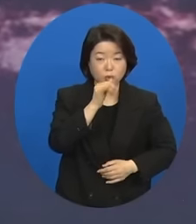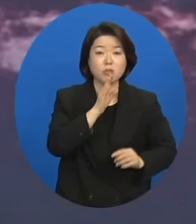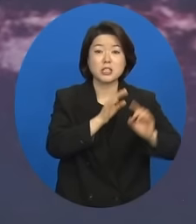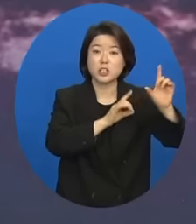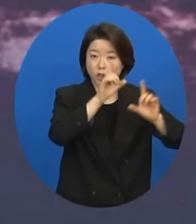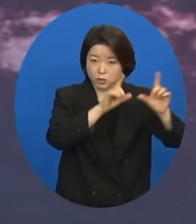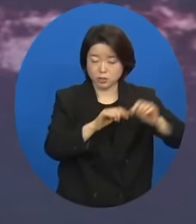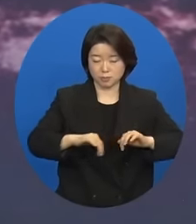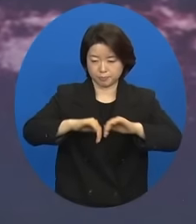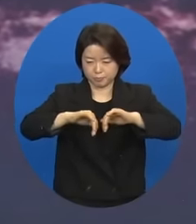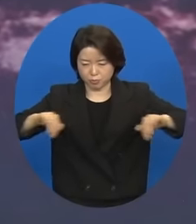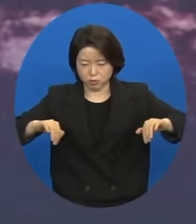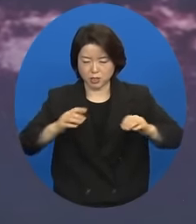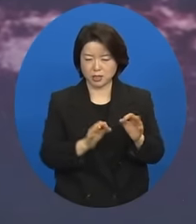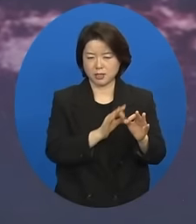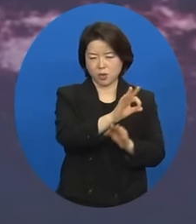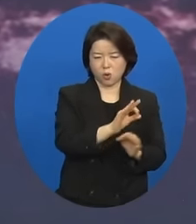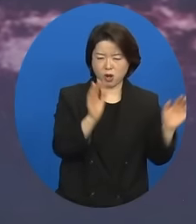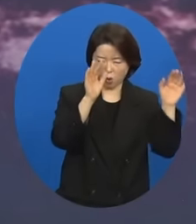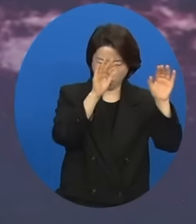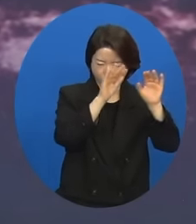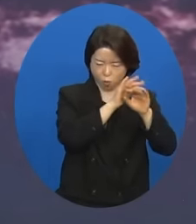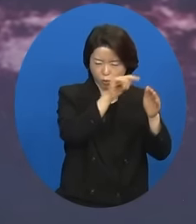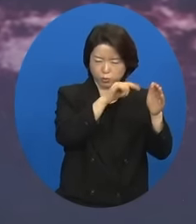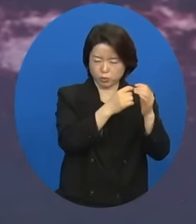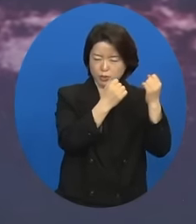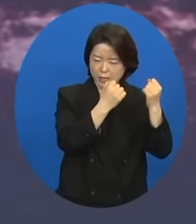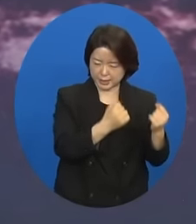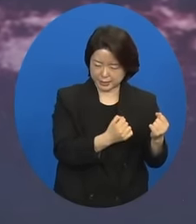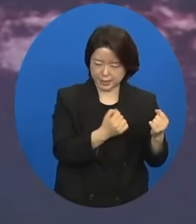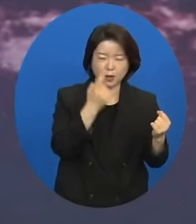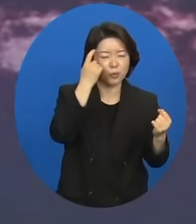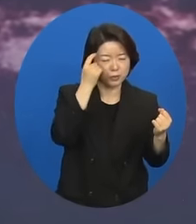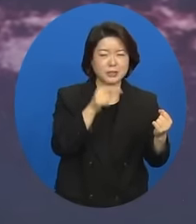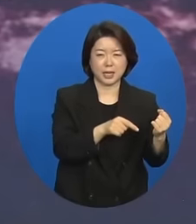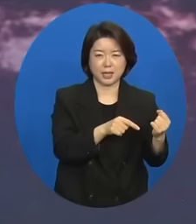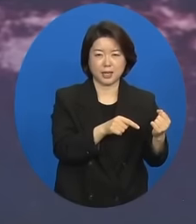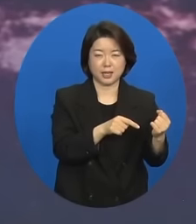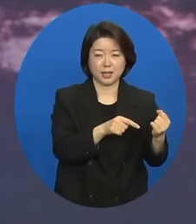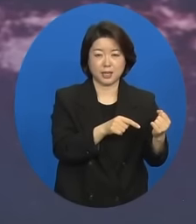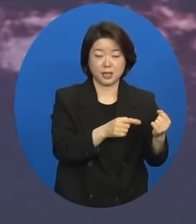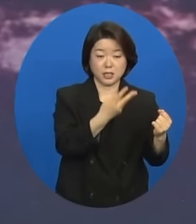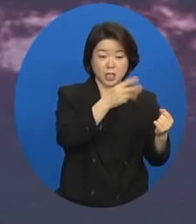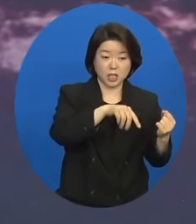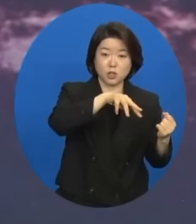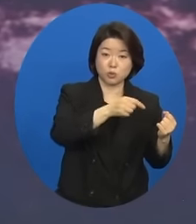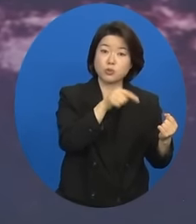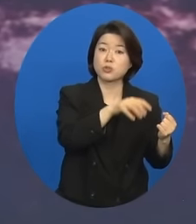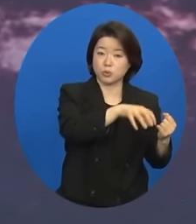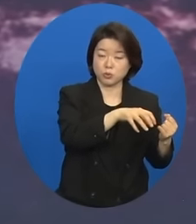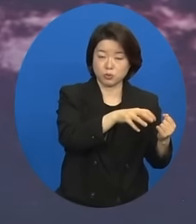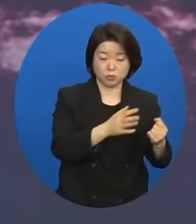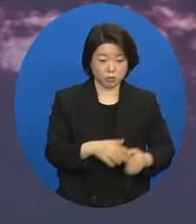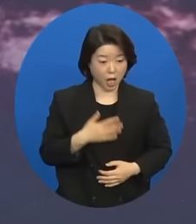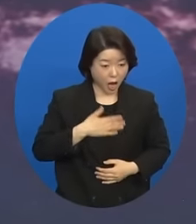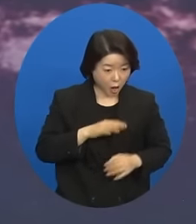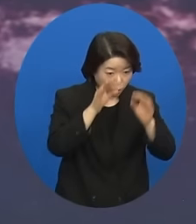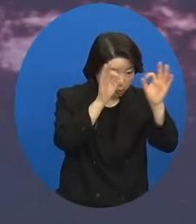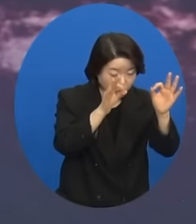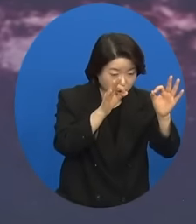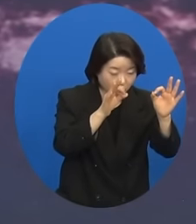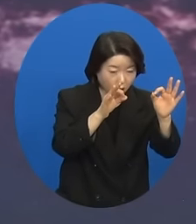분리되어서 영원한 어둠 가운데 있다라고 생각을 했습니다 그런데 그 스라고 하는 곳이 봤더니